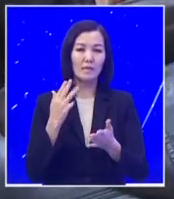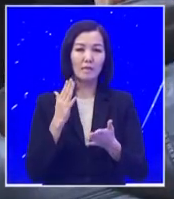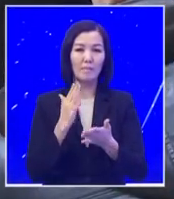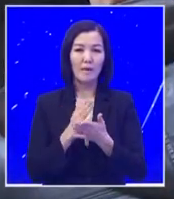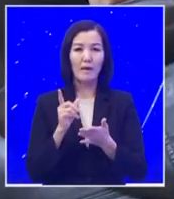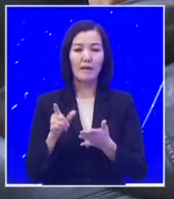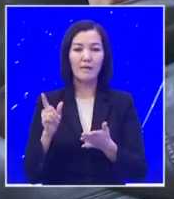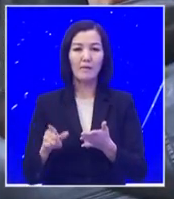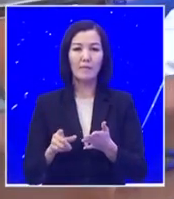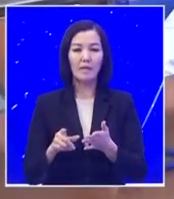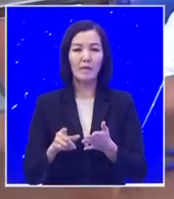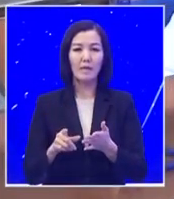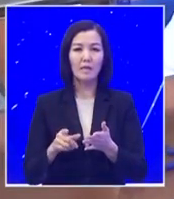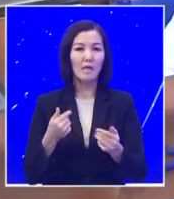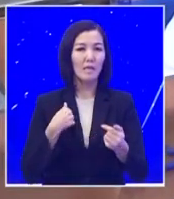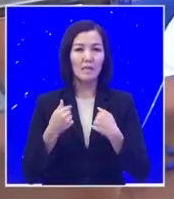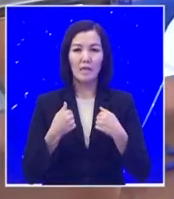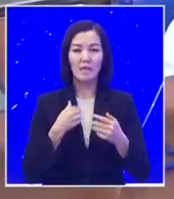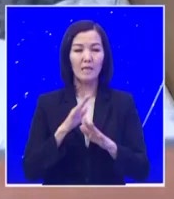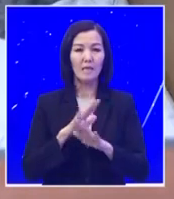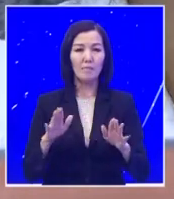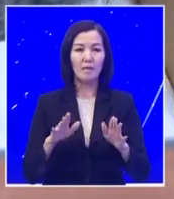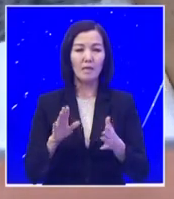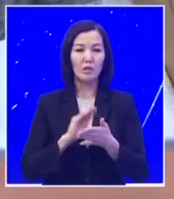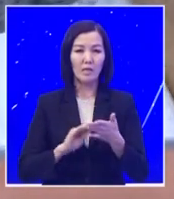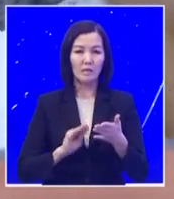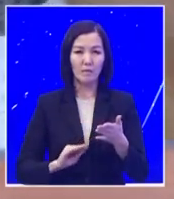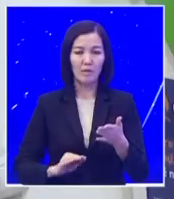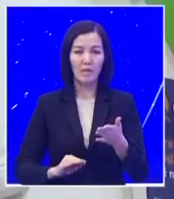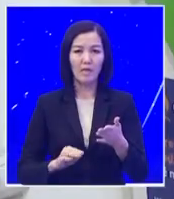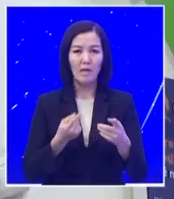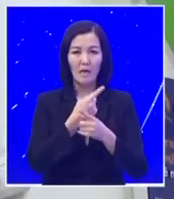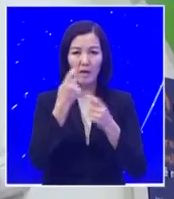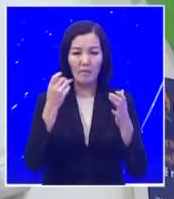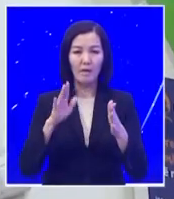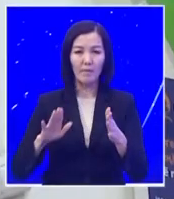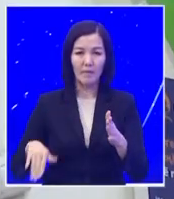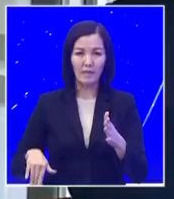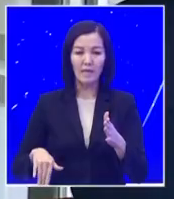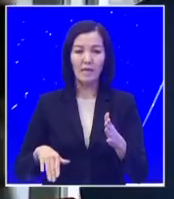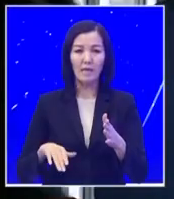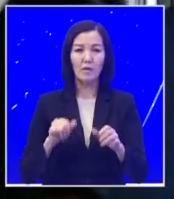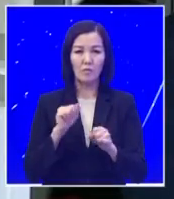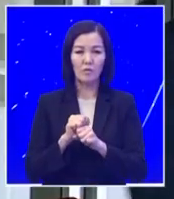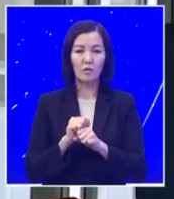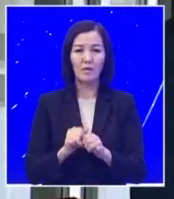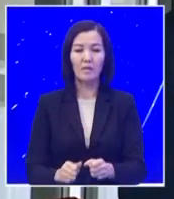жапа шекпейді. Олардың жарығы жазбаша және электронды түрде хабарлама алынғаннан кейін ғана өшіріледі.